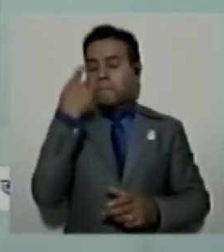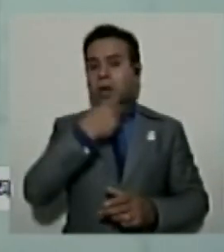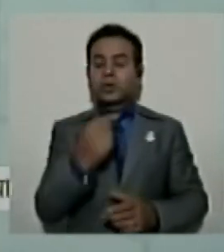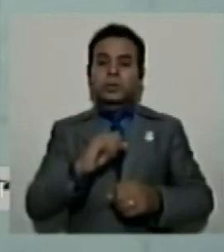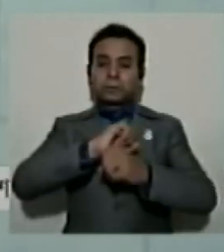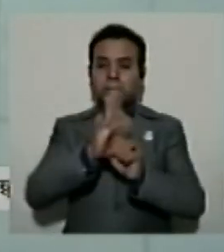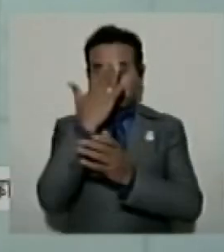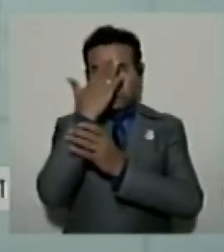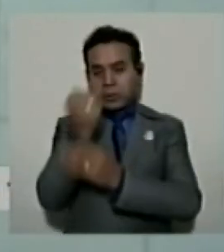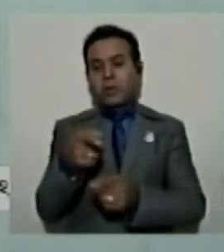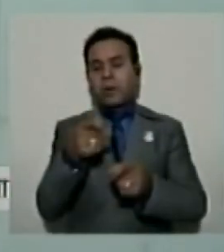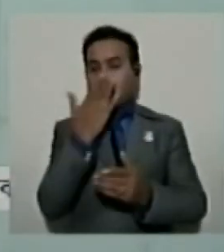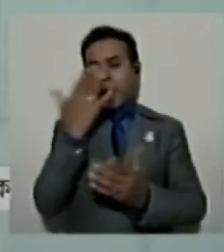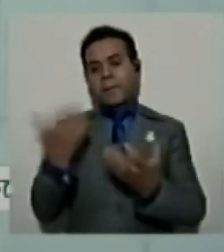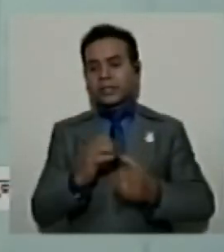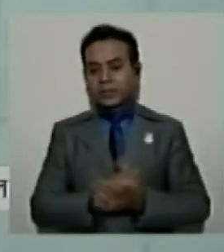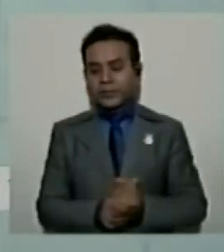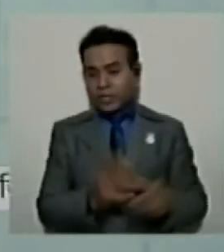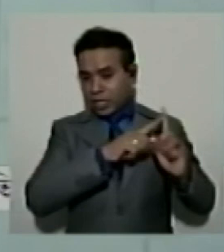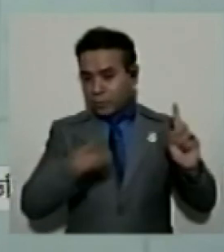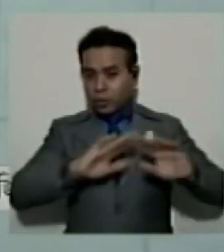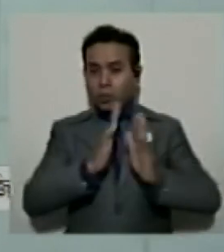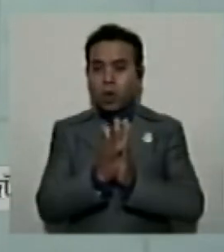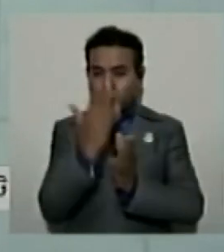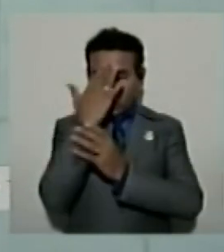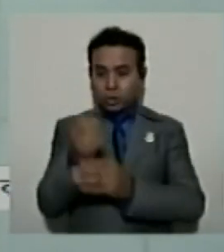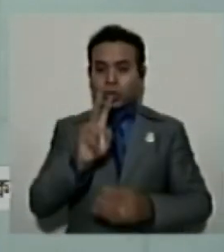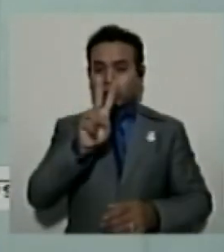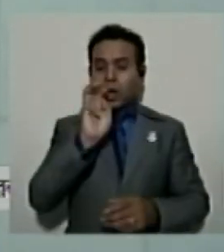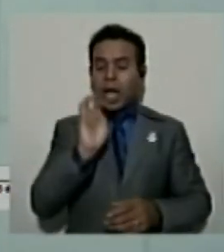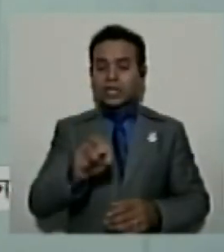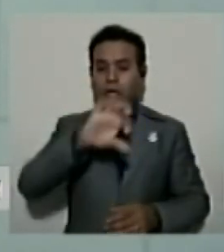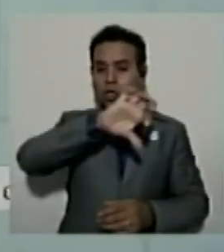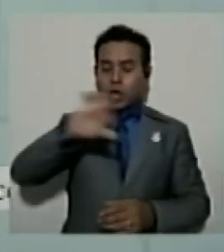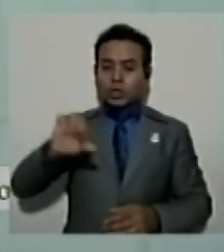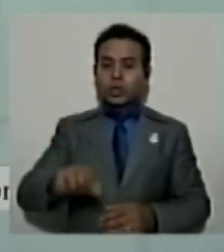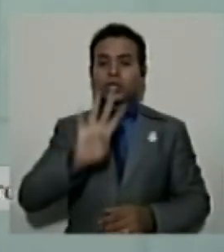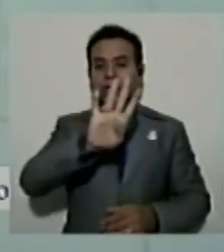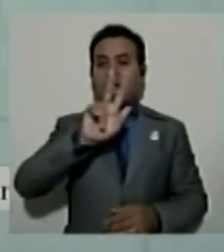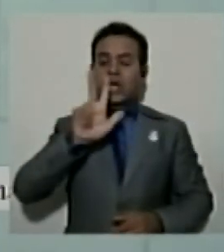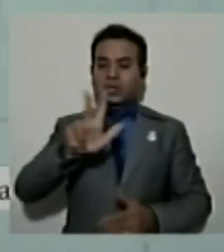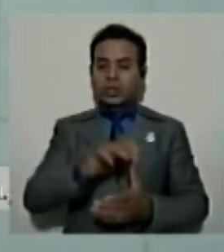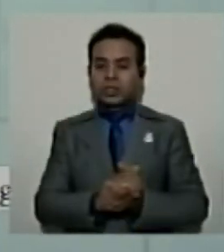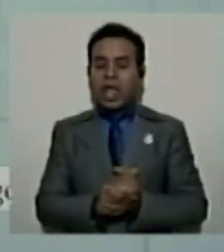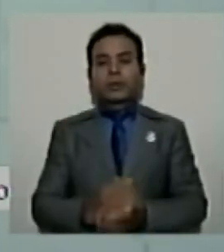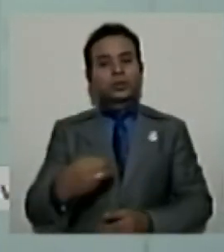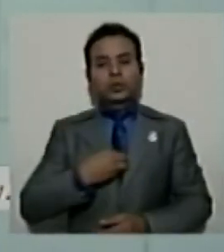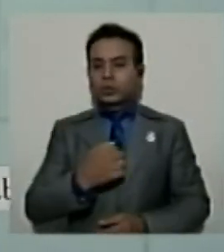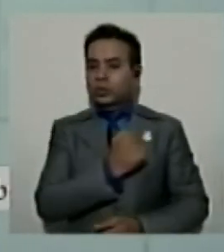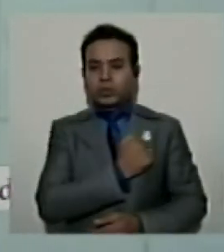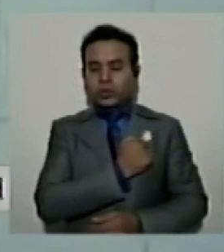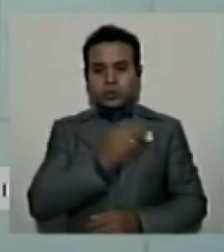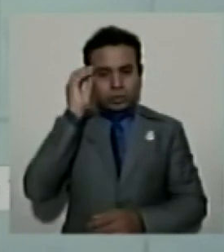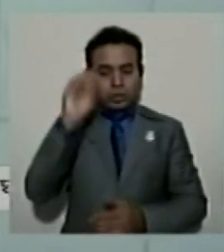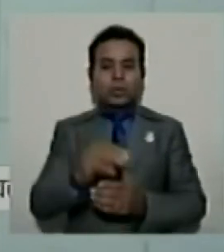2948 জন। অতি দুঃখের সাথে জানাচ্ছি গত 24 ঘন্টায় মৃত্যুবরণ করেছেন 10 জন এবং এ